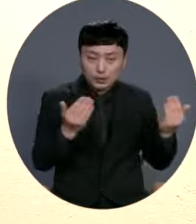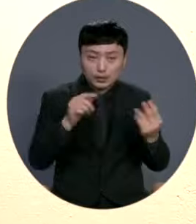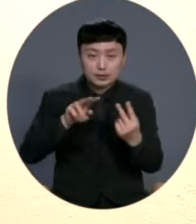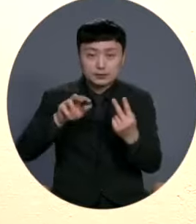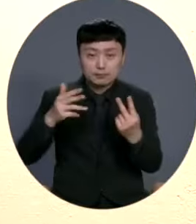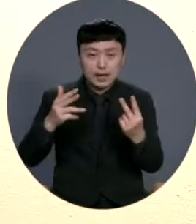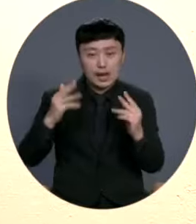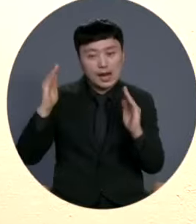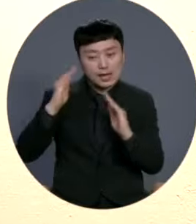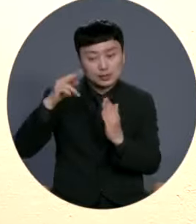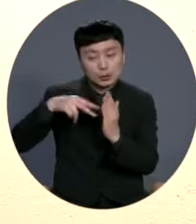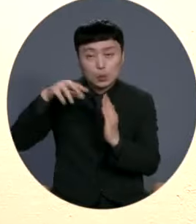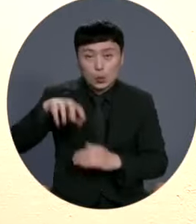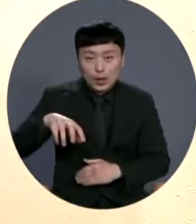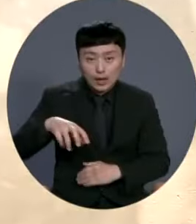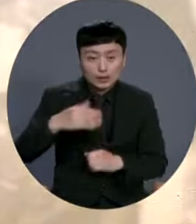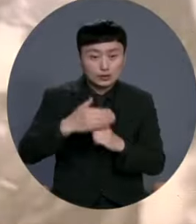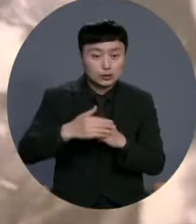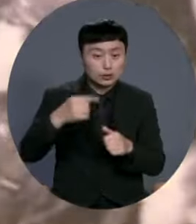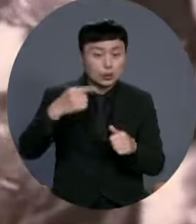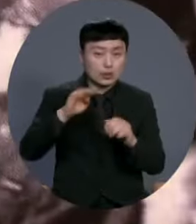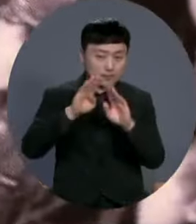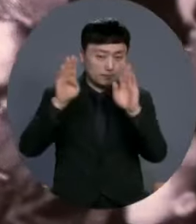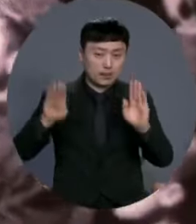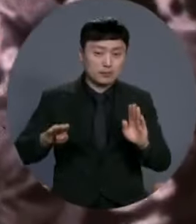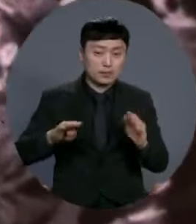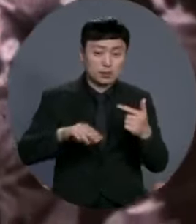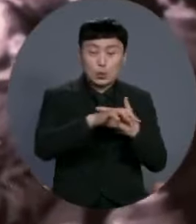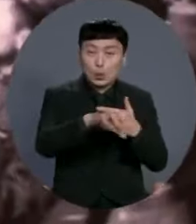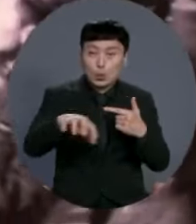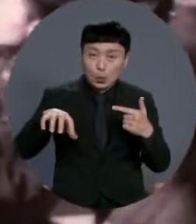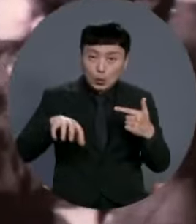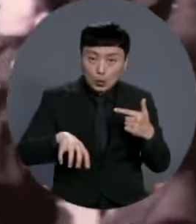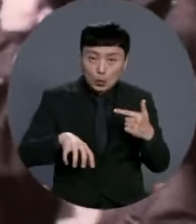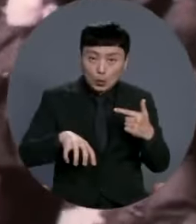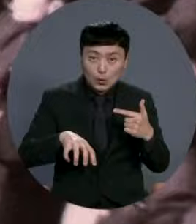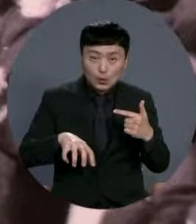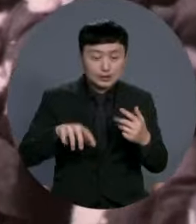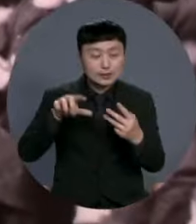기념 학생도서관, 대구교육박물관 등 6개 기관에서